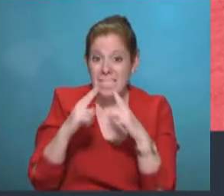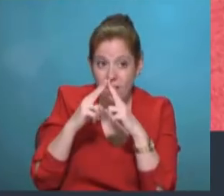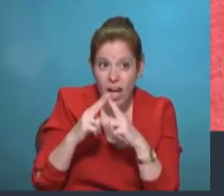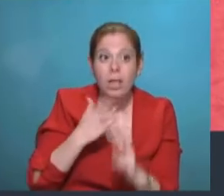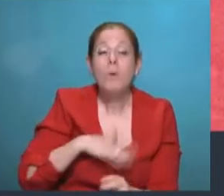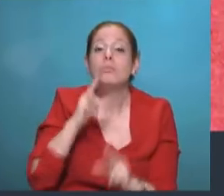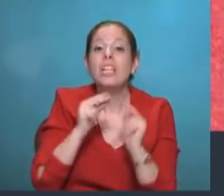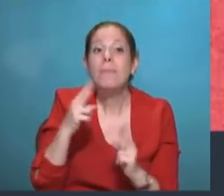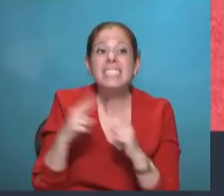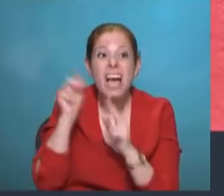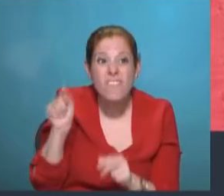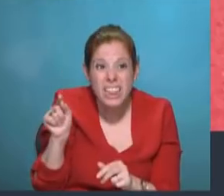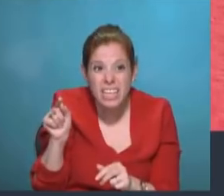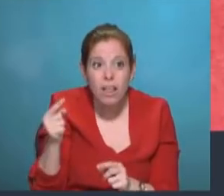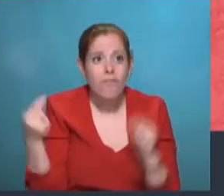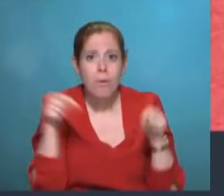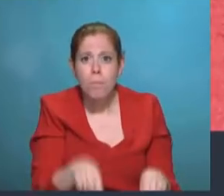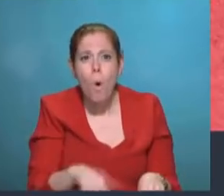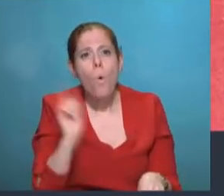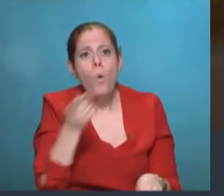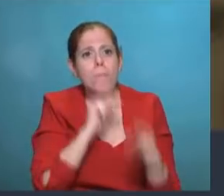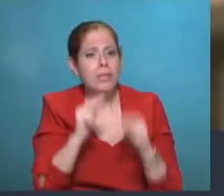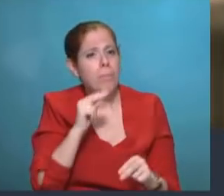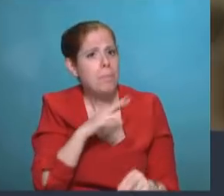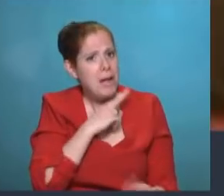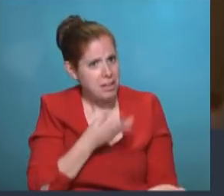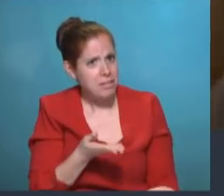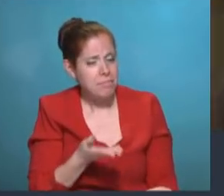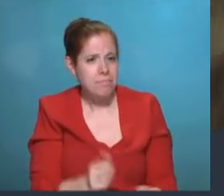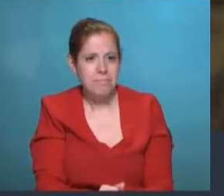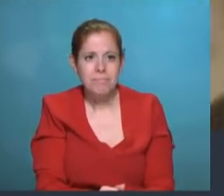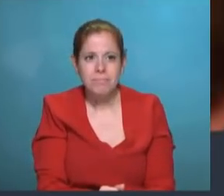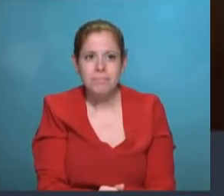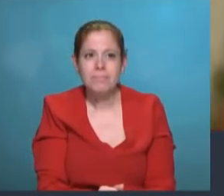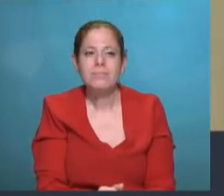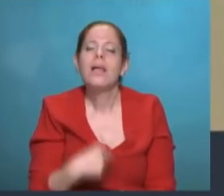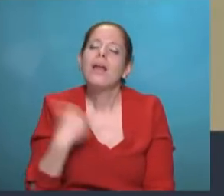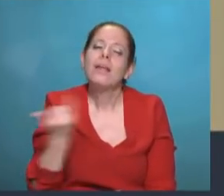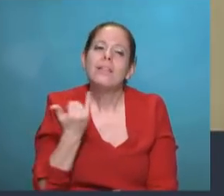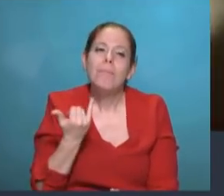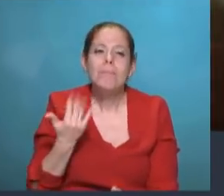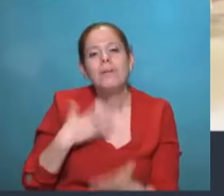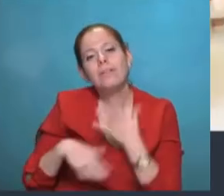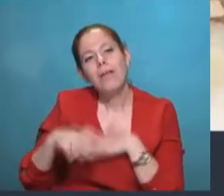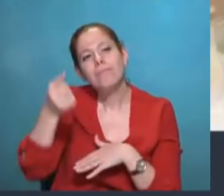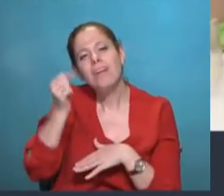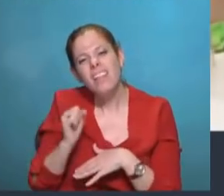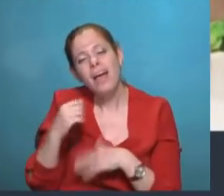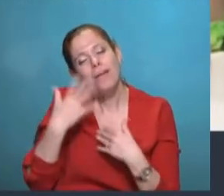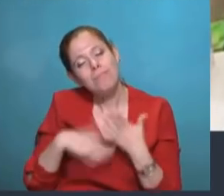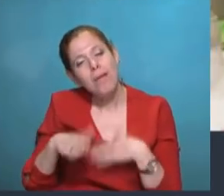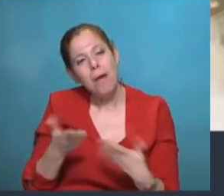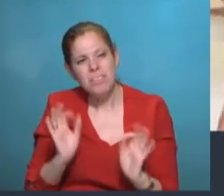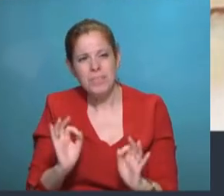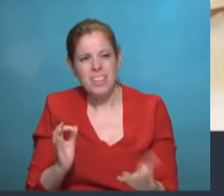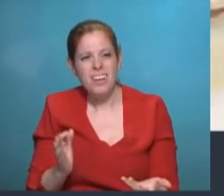speak French, but if you come here, everyone is speaking English, huh? אני תמיד מסביר פניי לתייר, אז זה בסדר. אז ביט